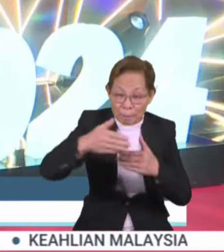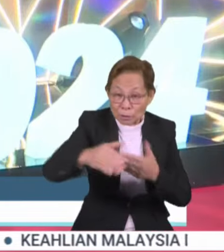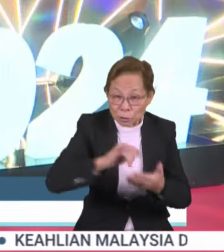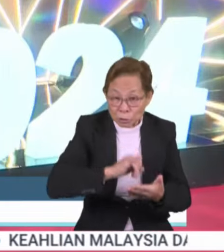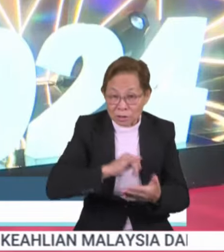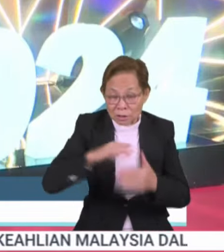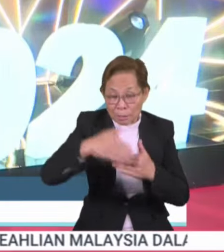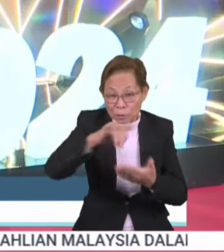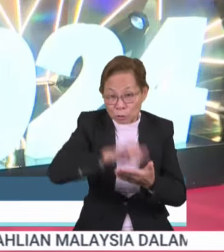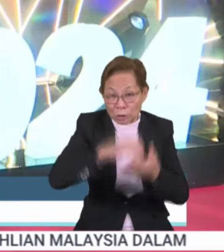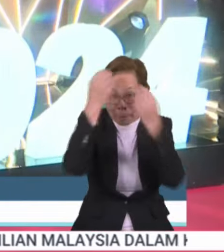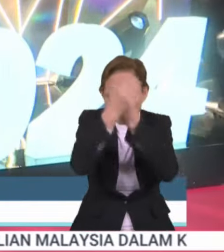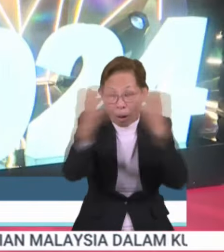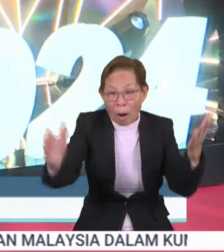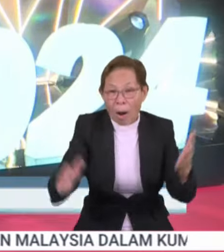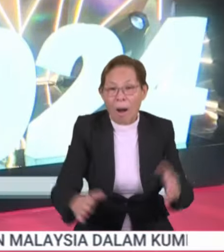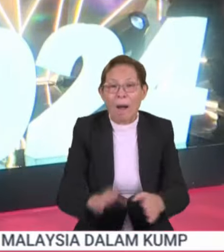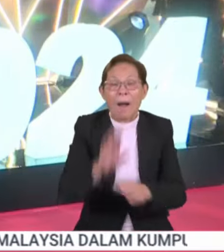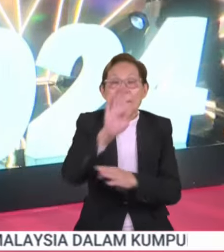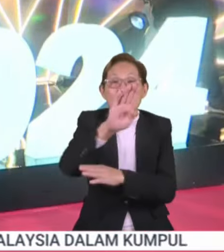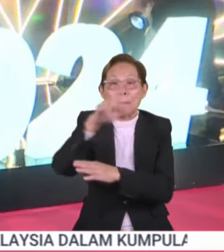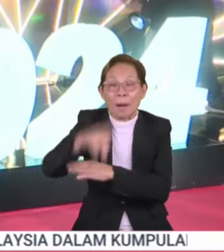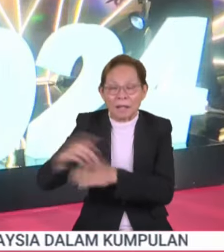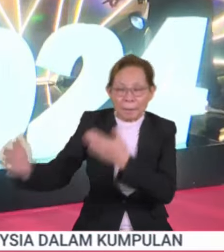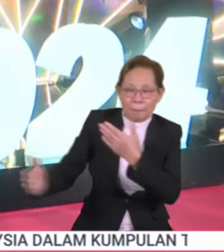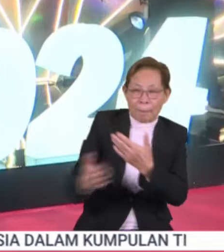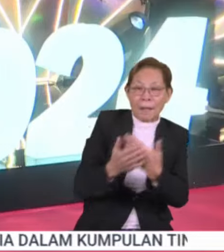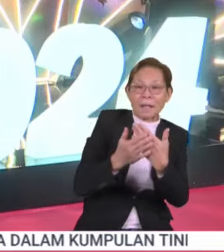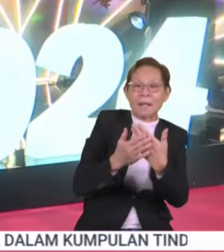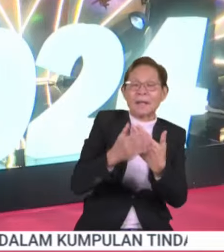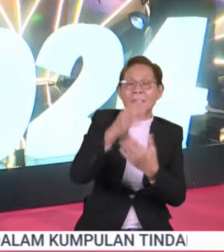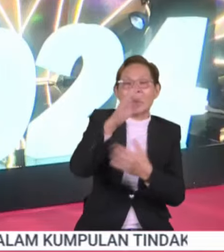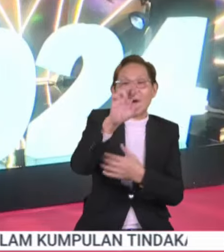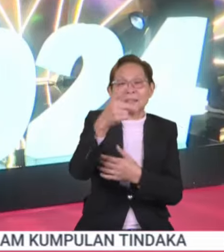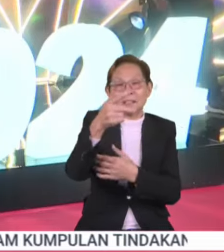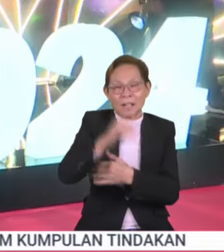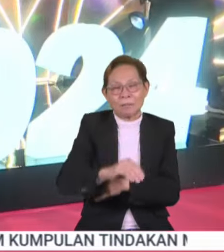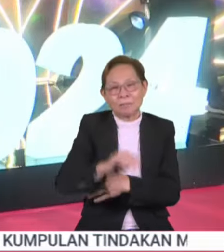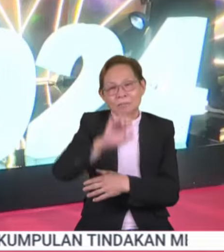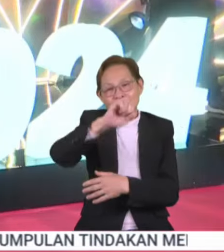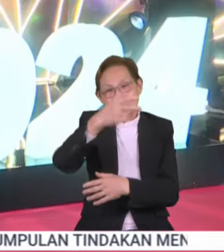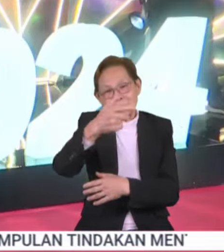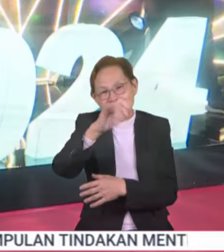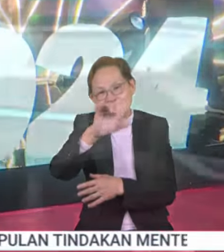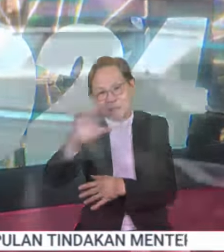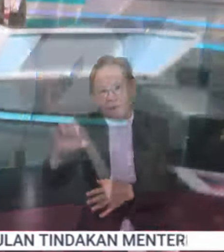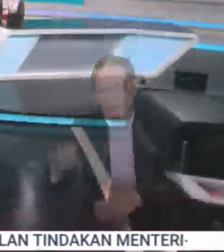saya bawakan pada malam ini di Berita Perdana. Kita kembali terlebih dahulu ke Angkasa Puri. Sahih.